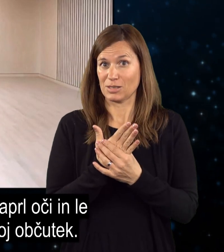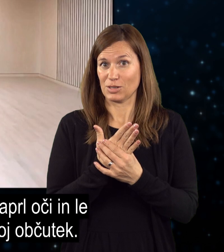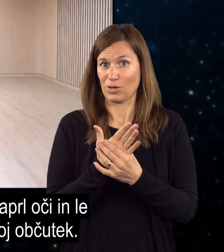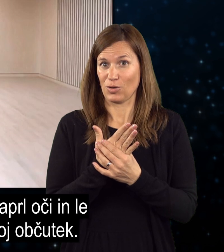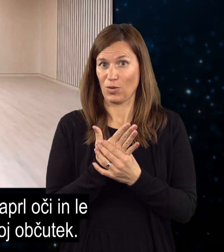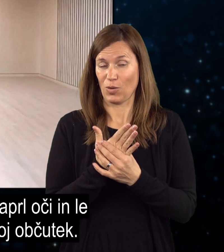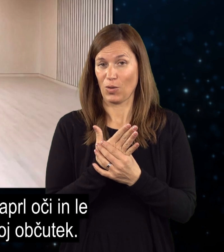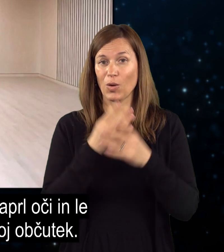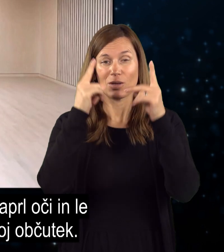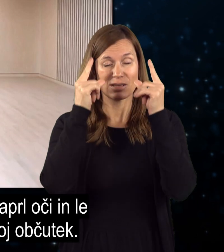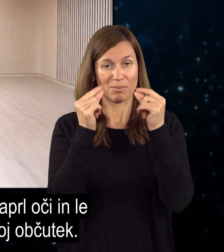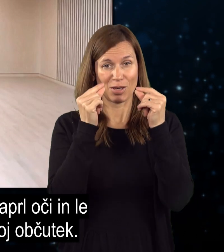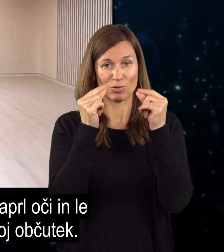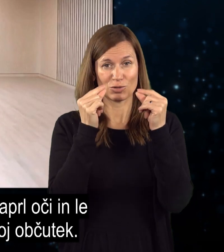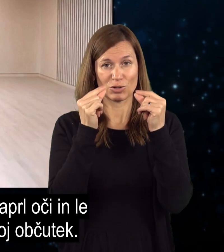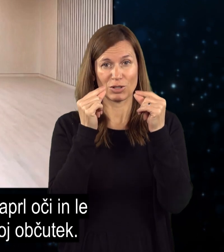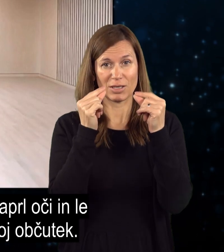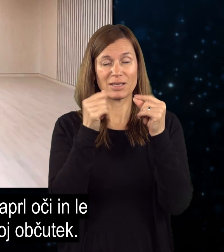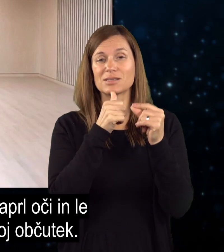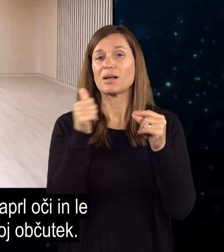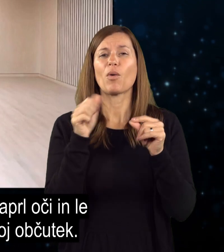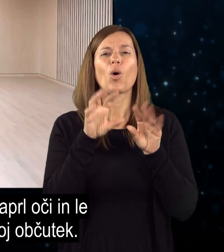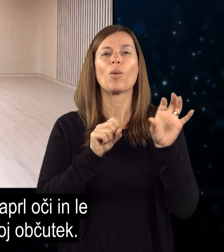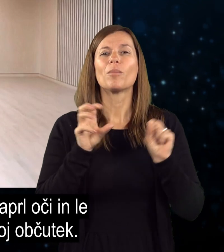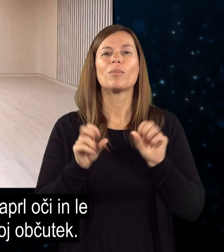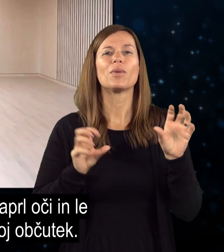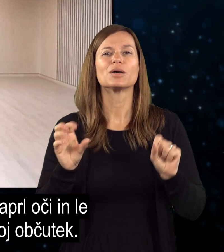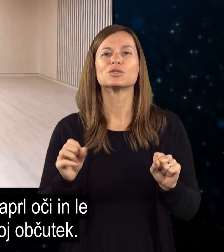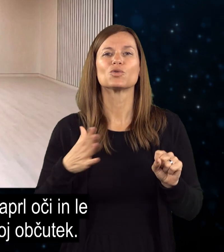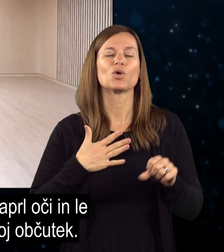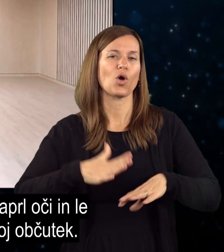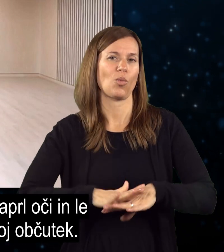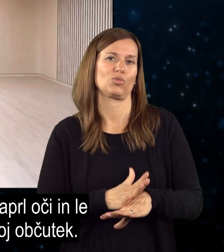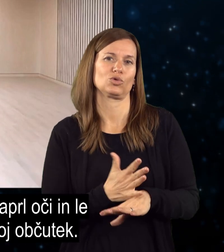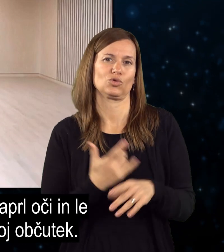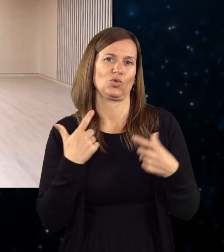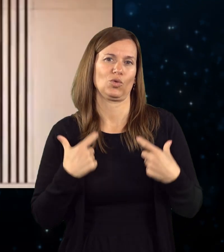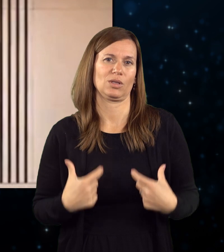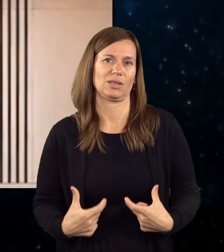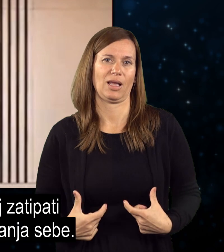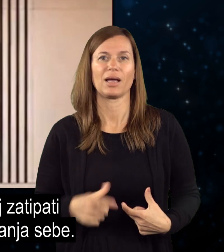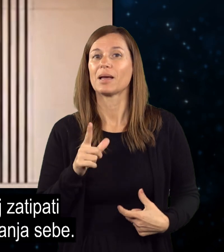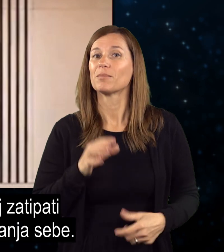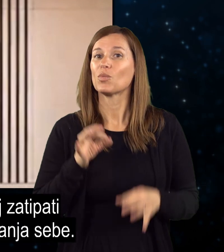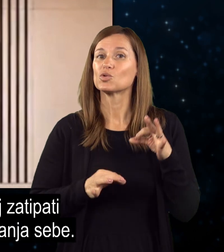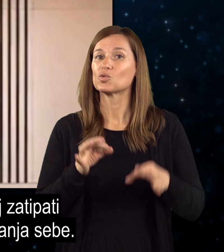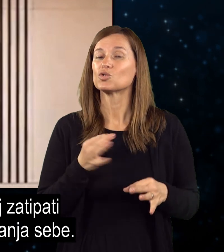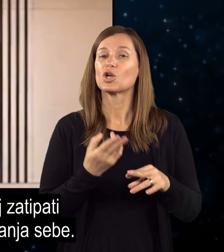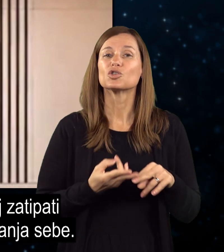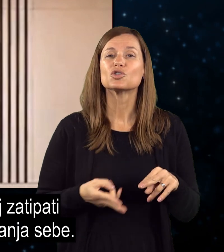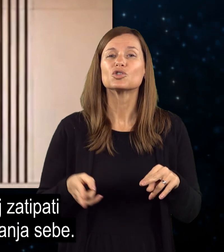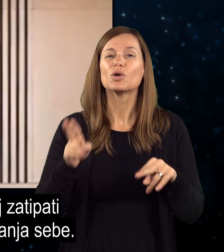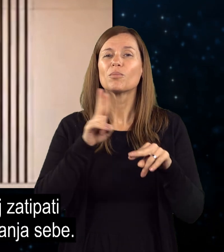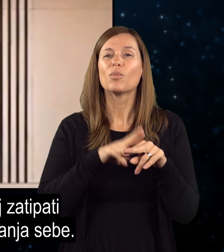boš zaprl oči in le opazoval, kakšen je tvoj občutek. In poskušaš čim